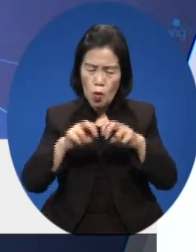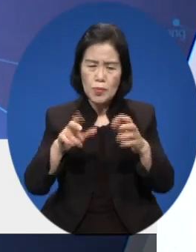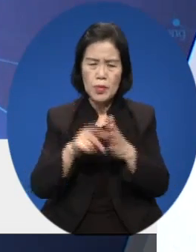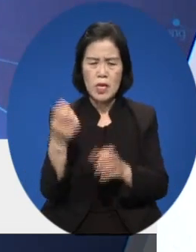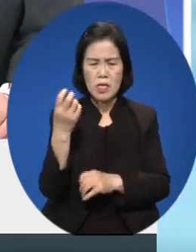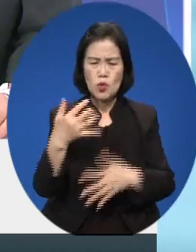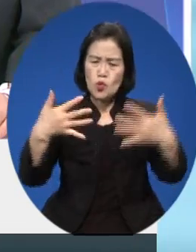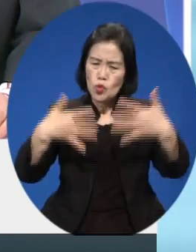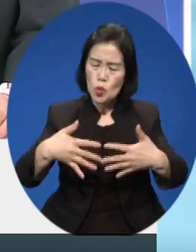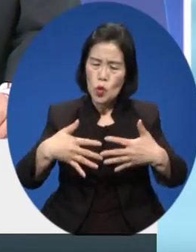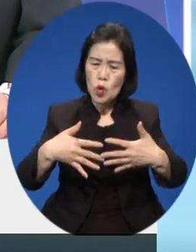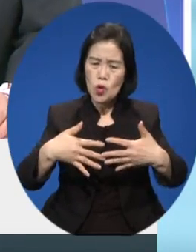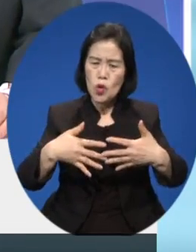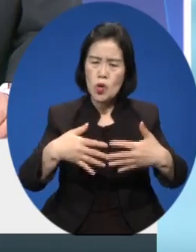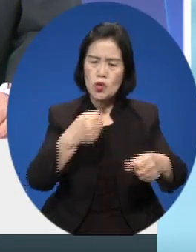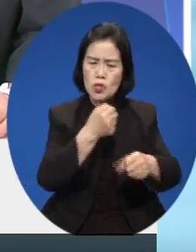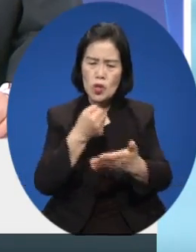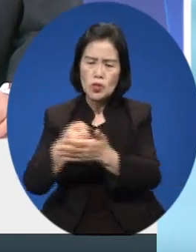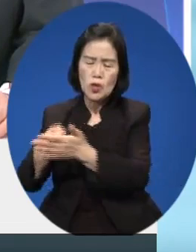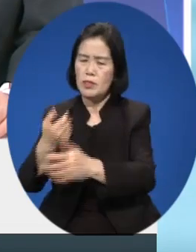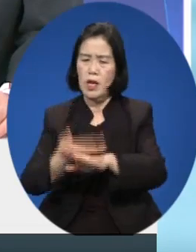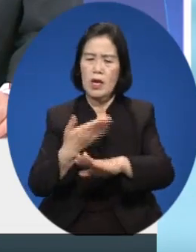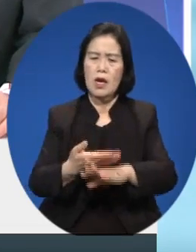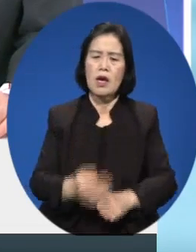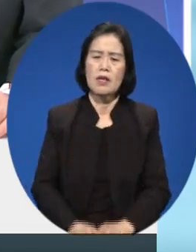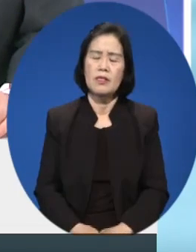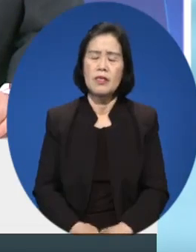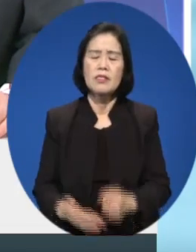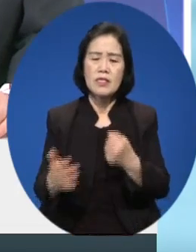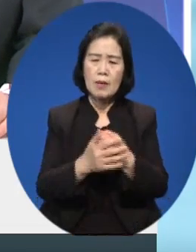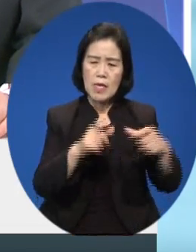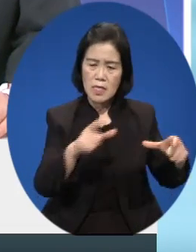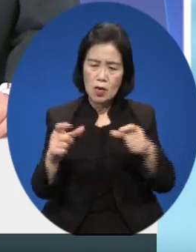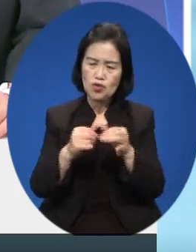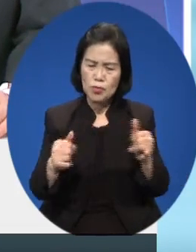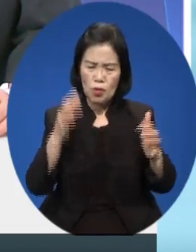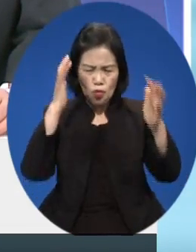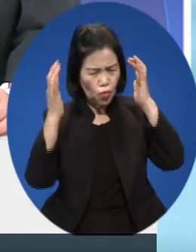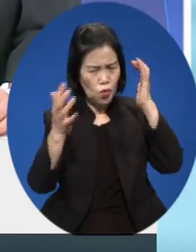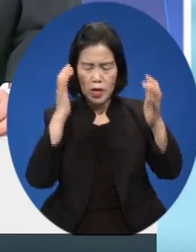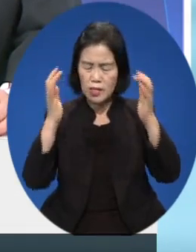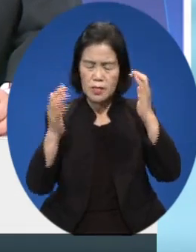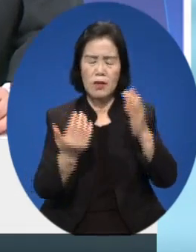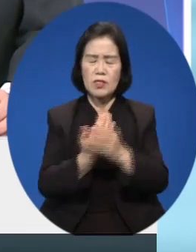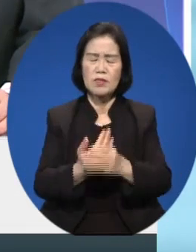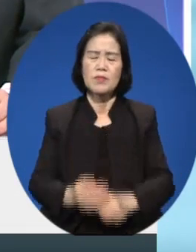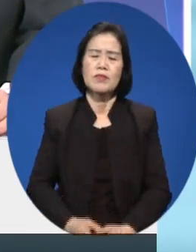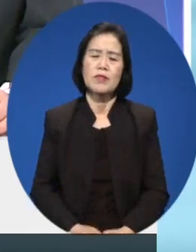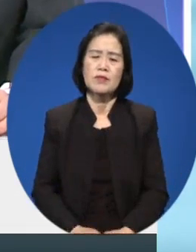조건을 다르게 설정해서 발표했습니다 이에 따라서 지역주민들 간의 혼란을 가중시키고 있는데요